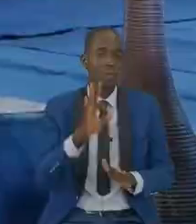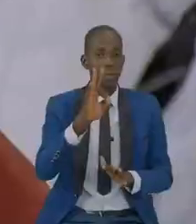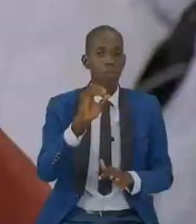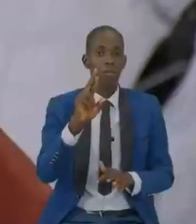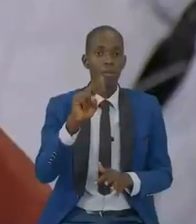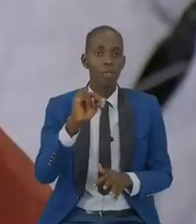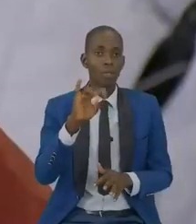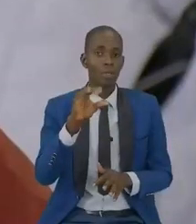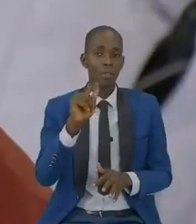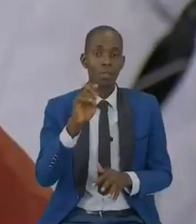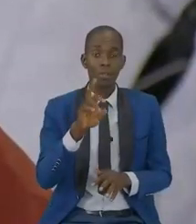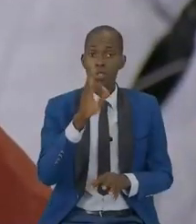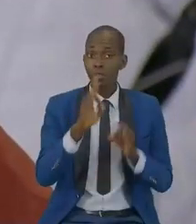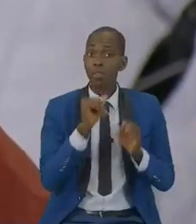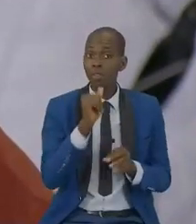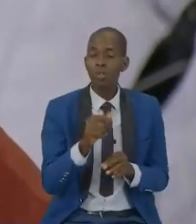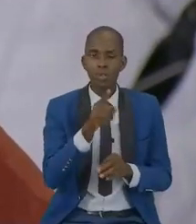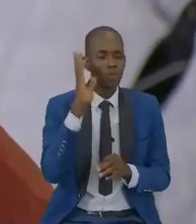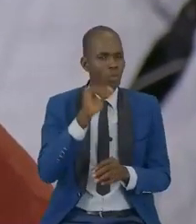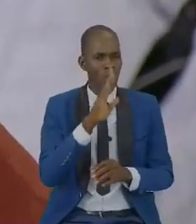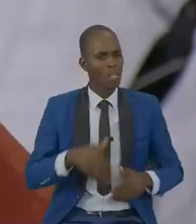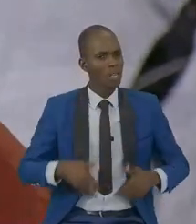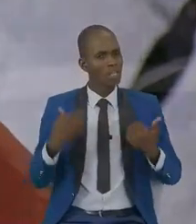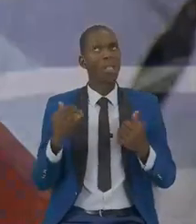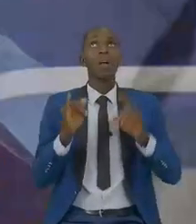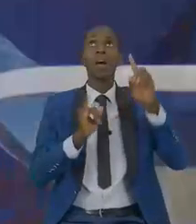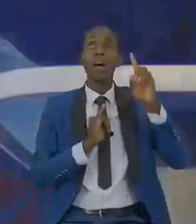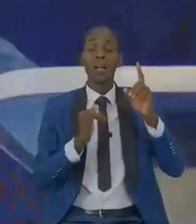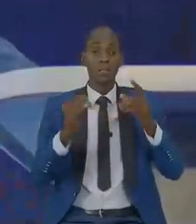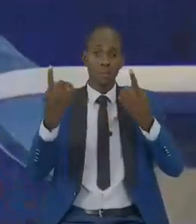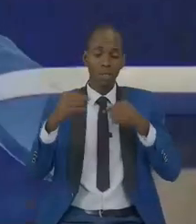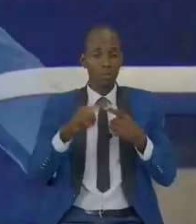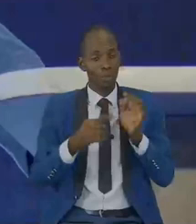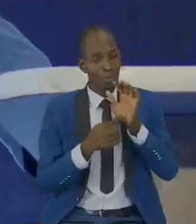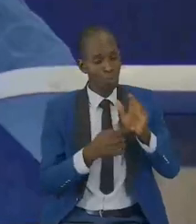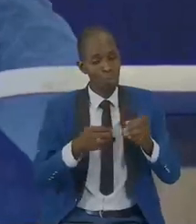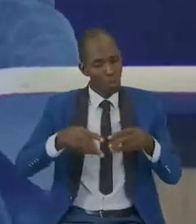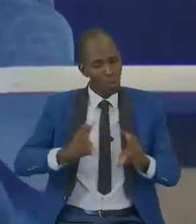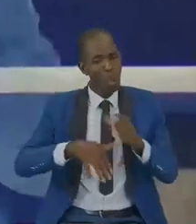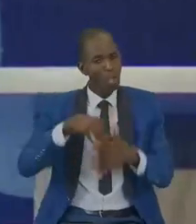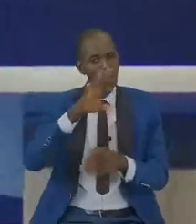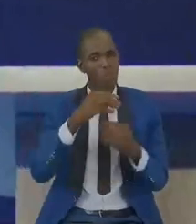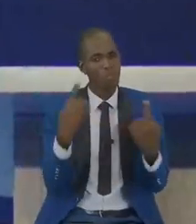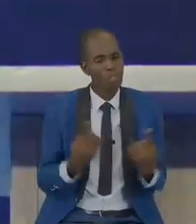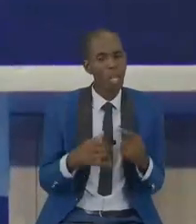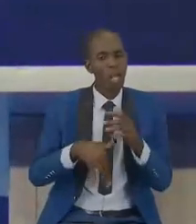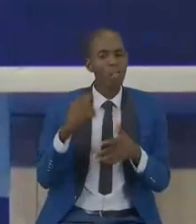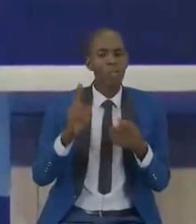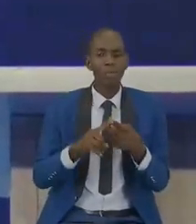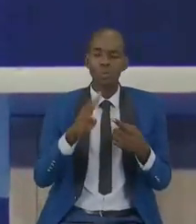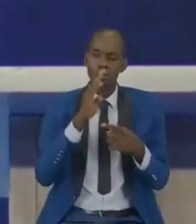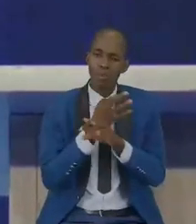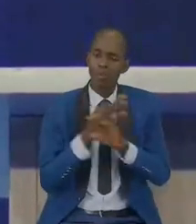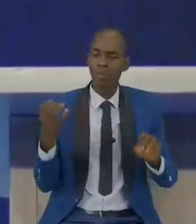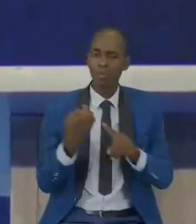tu n'étais pas fornicateur, pourquoi cette colère? La voix, je suis venu pour te dire, la